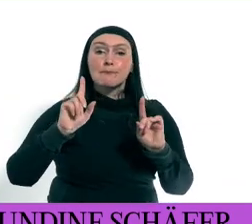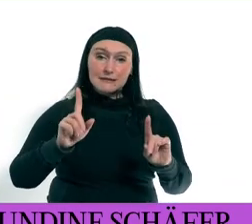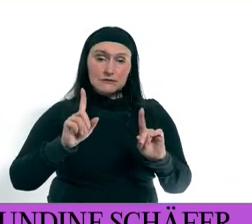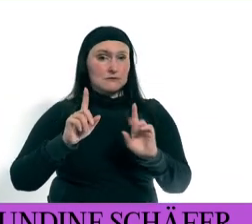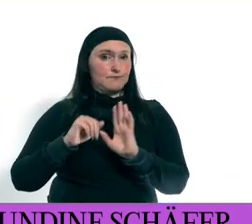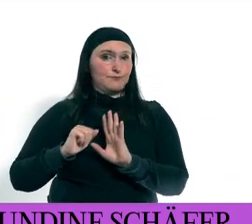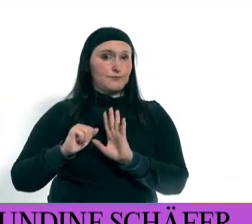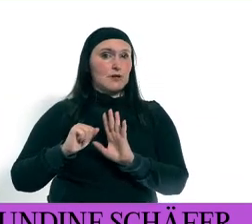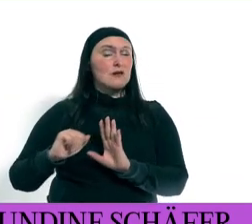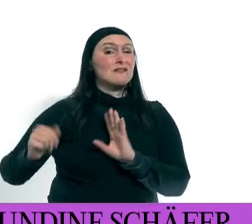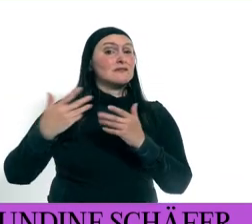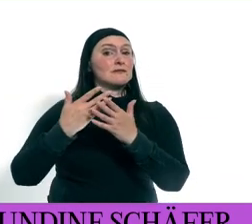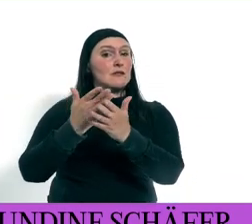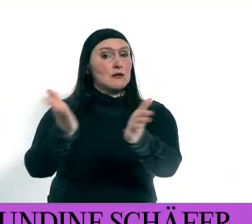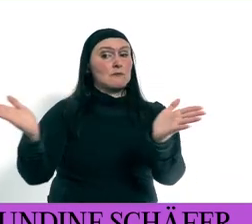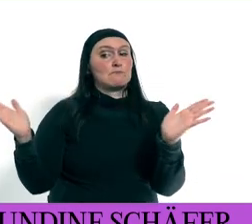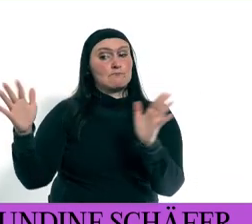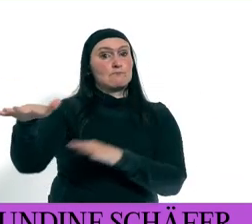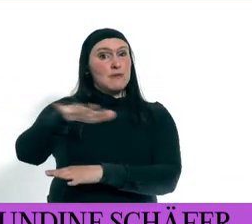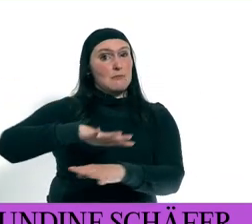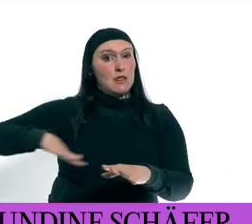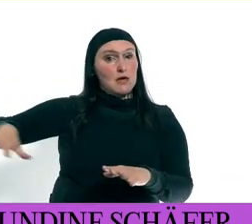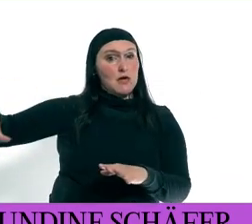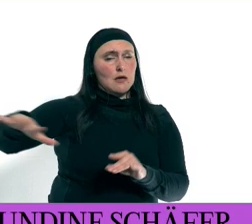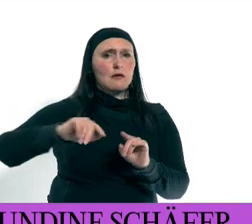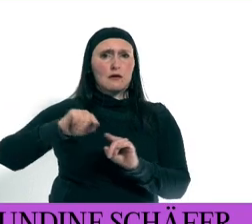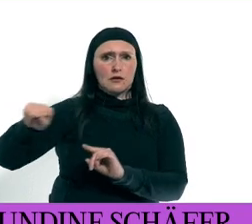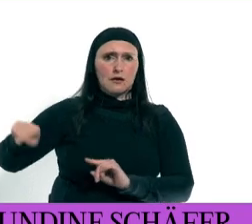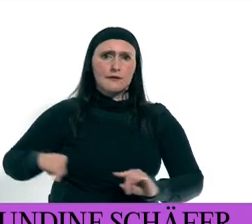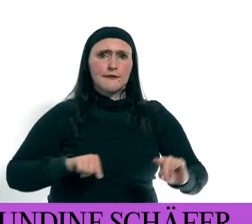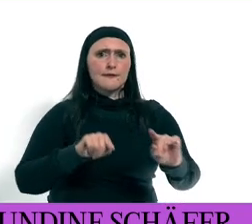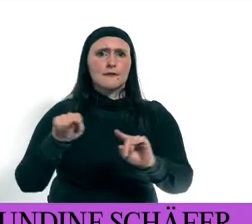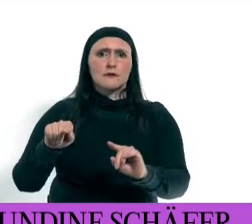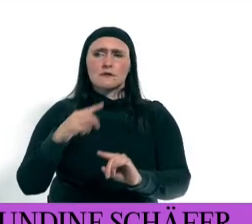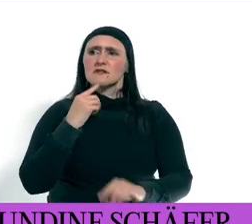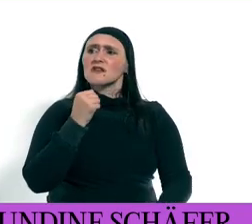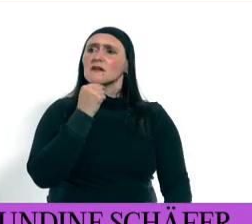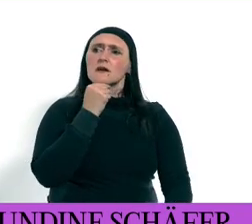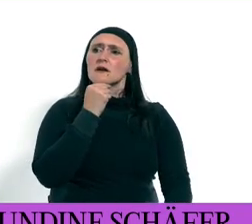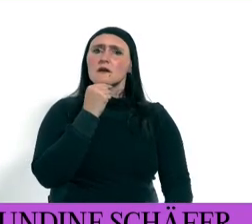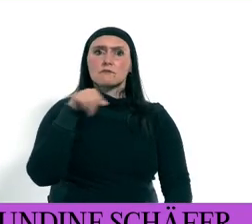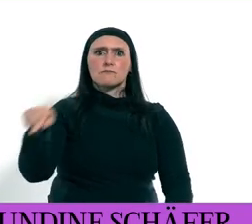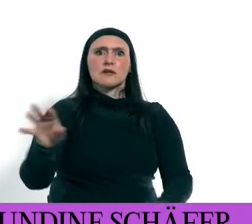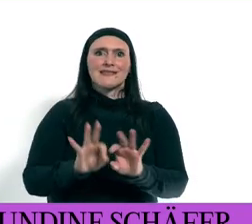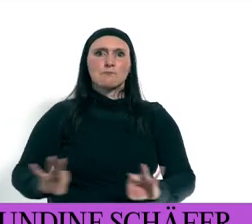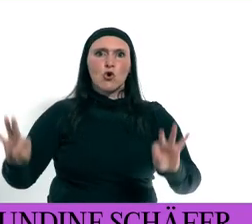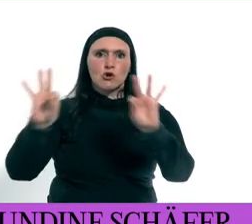Aber was ich einen anderen spannenden Effekt oder Aspekt fand, war